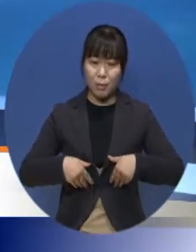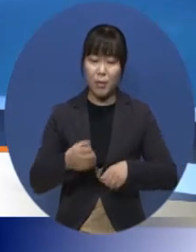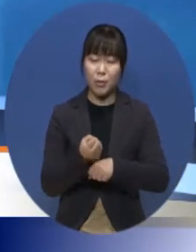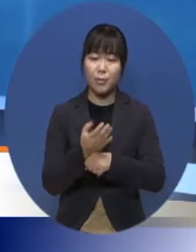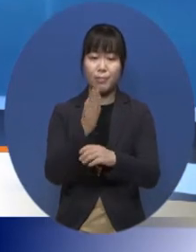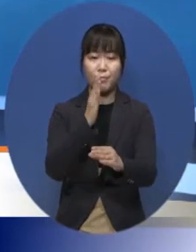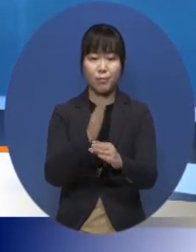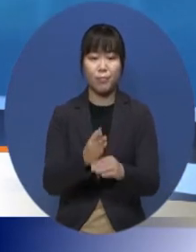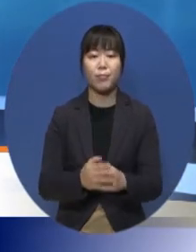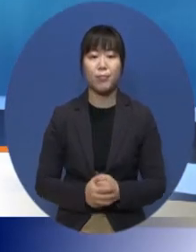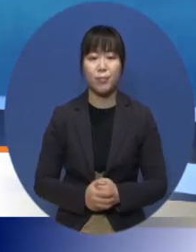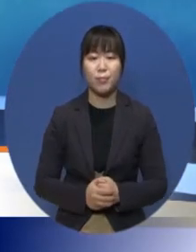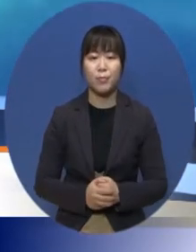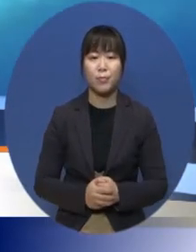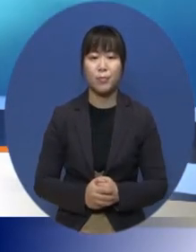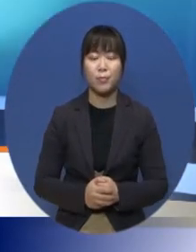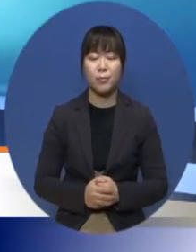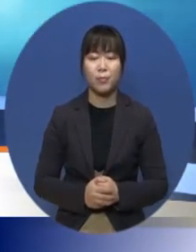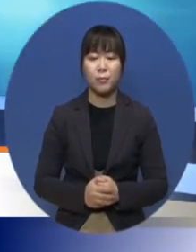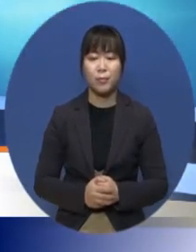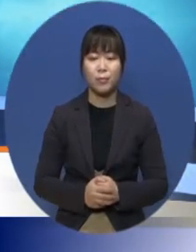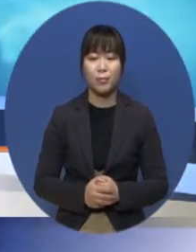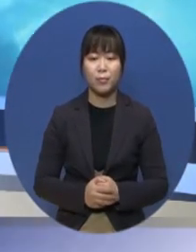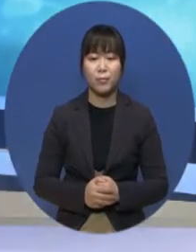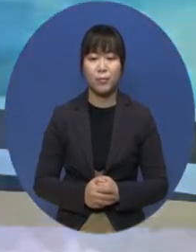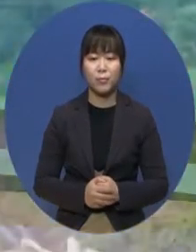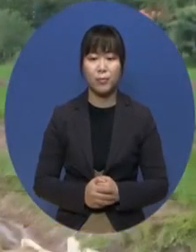전해졌습니다. 보도에 김민재 기자입니다.